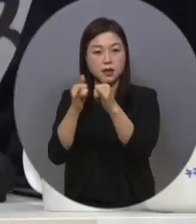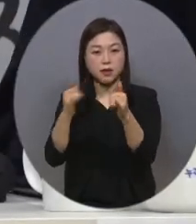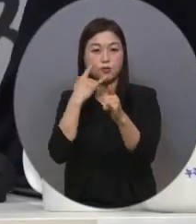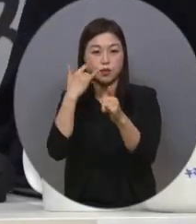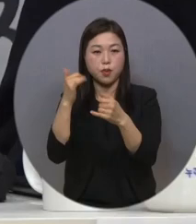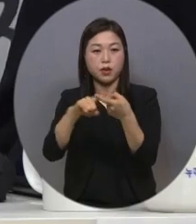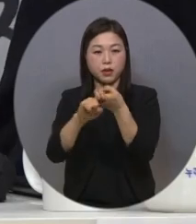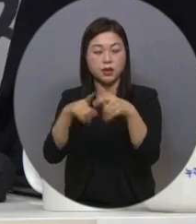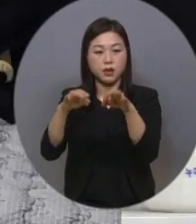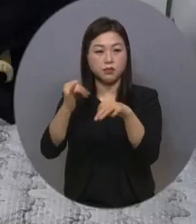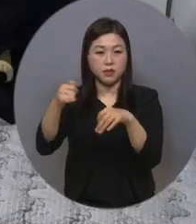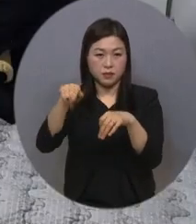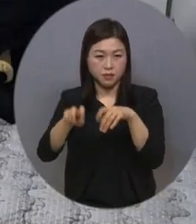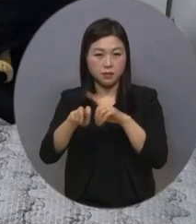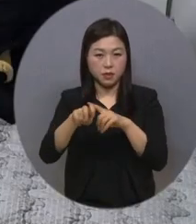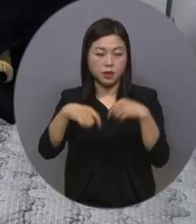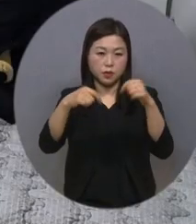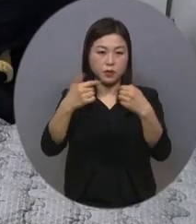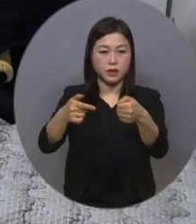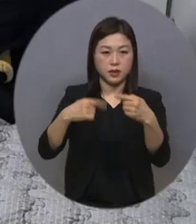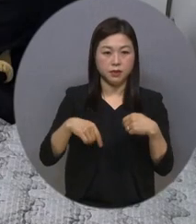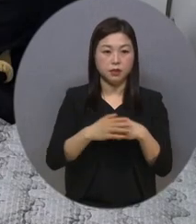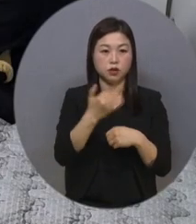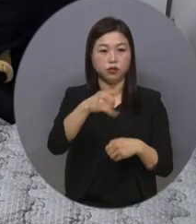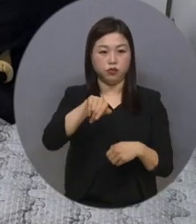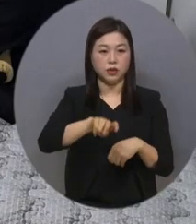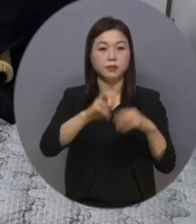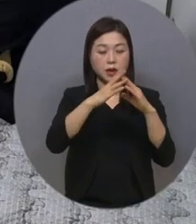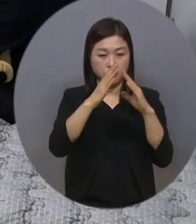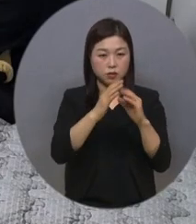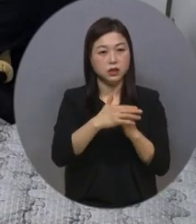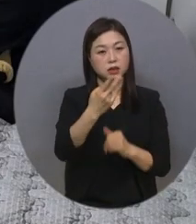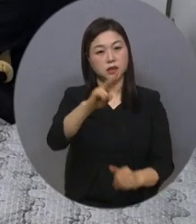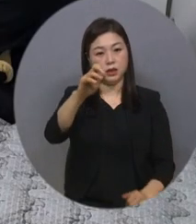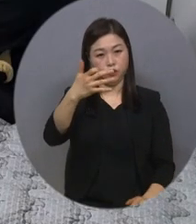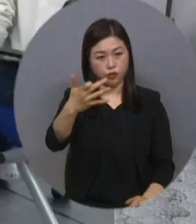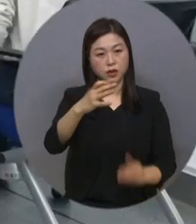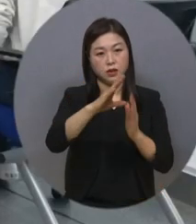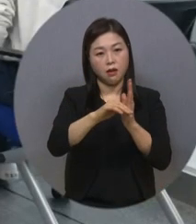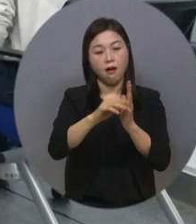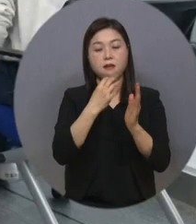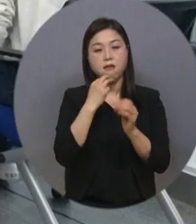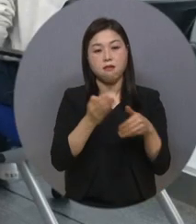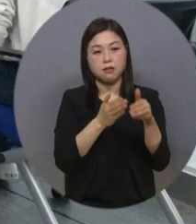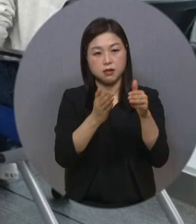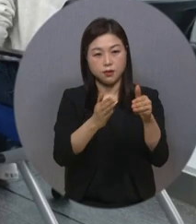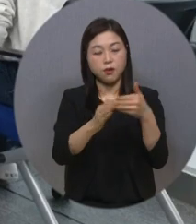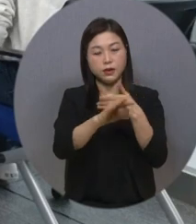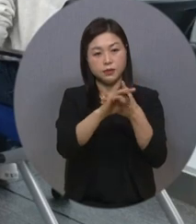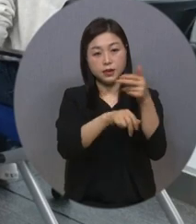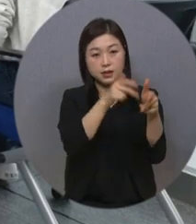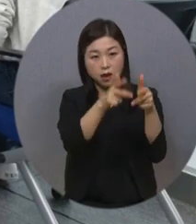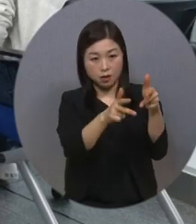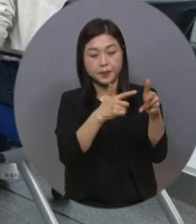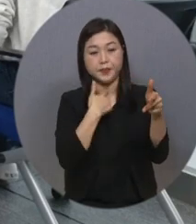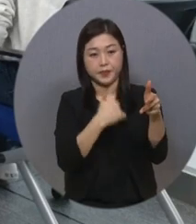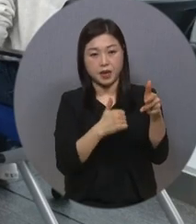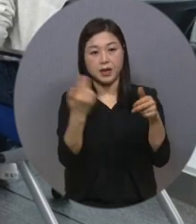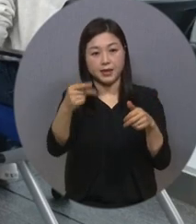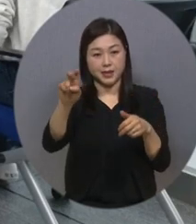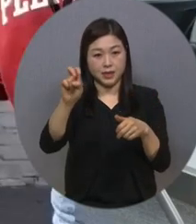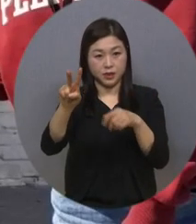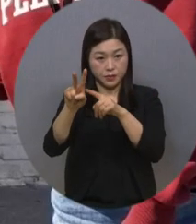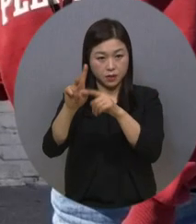회장이 토론에 참여했습니다. 누림하우스는 2019년 경기도 시범사업으로 시작되어